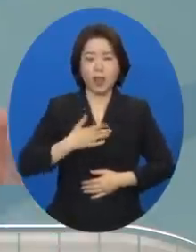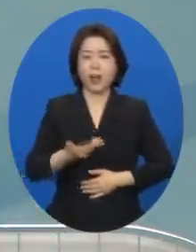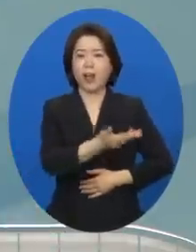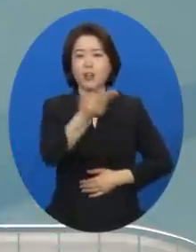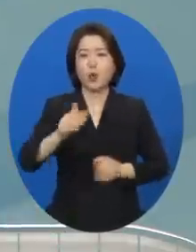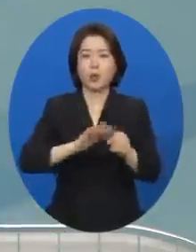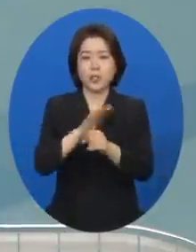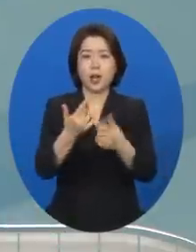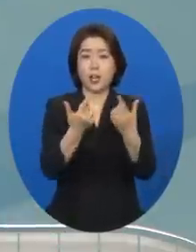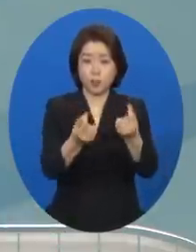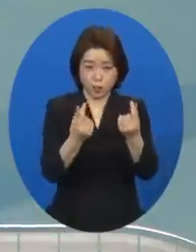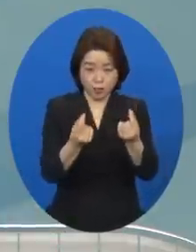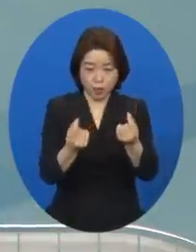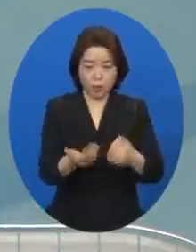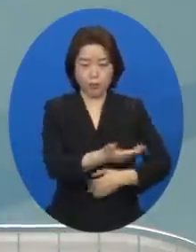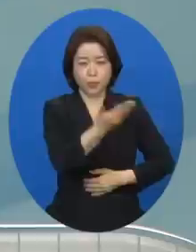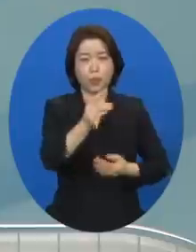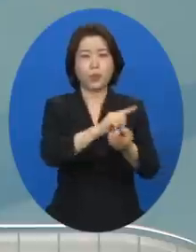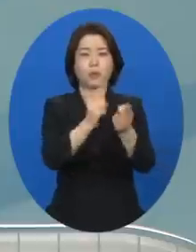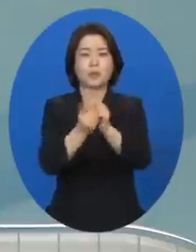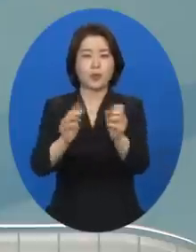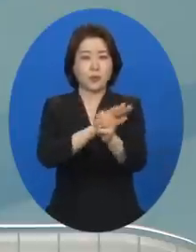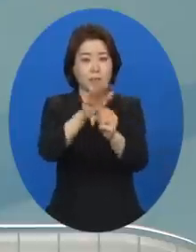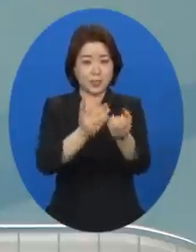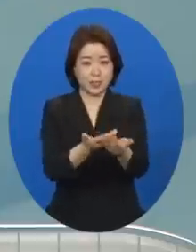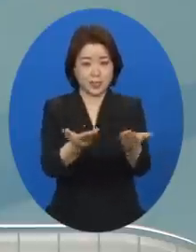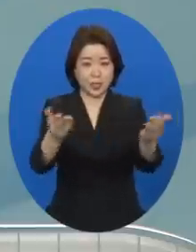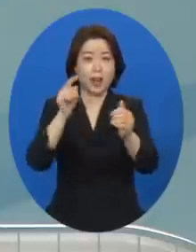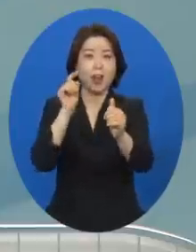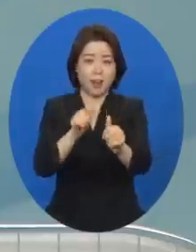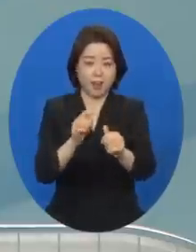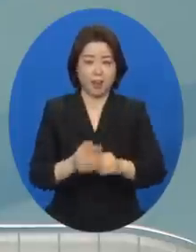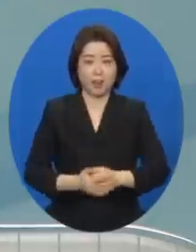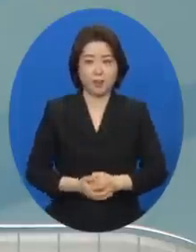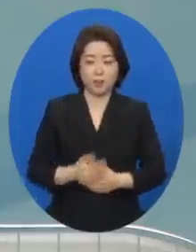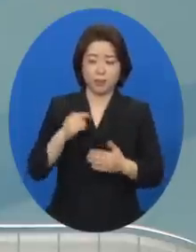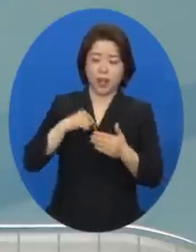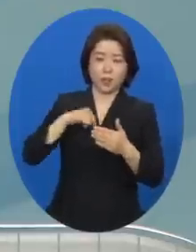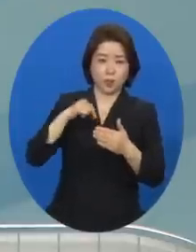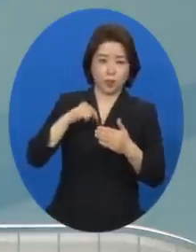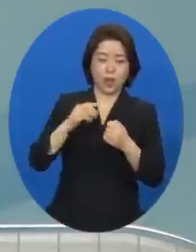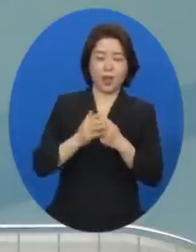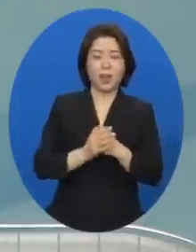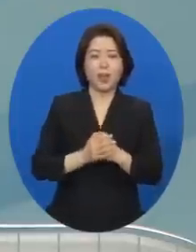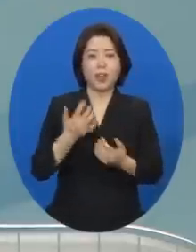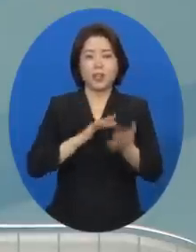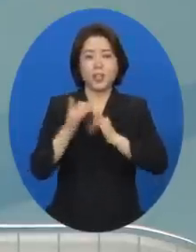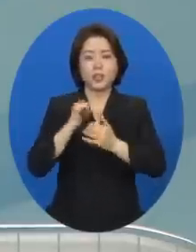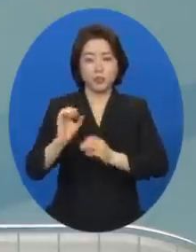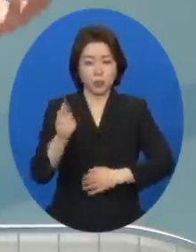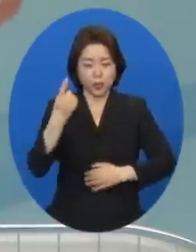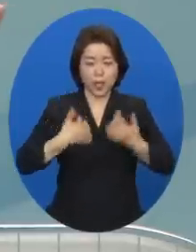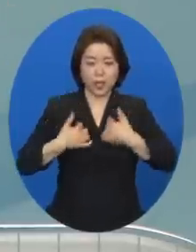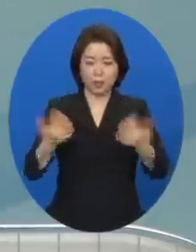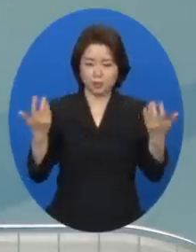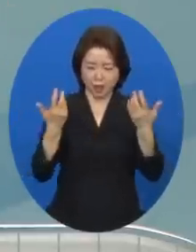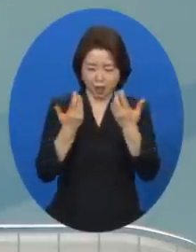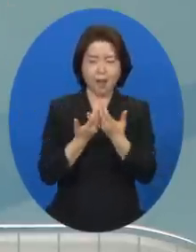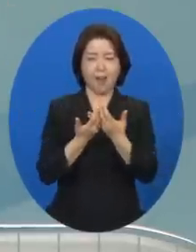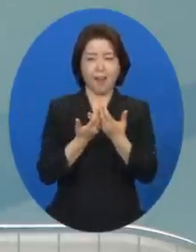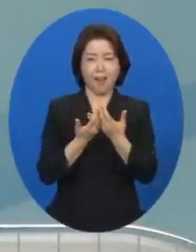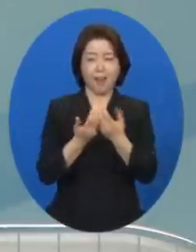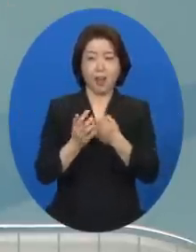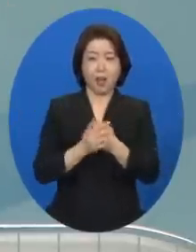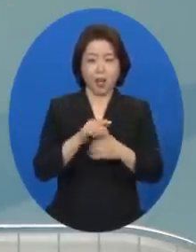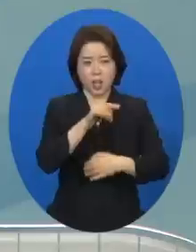너희도 서로 사랑하라 우리 속에 예수님으로 인한 기쁨이 넘치니까 도무지 전에는 사랑할 수